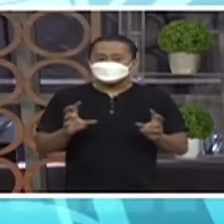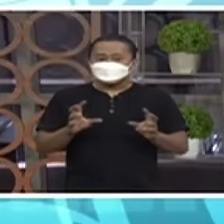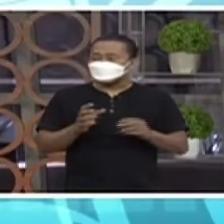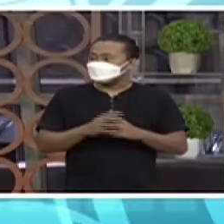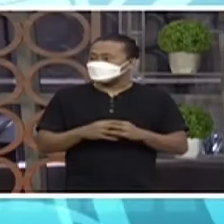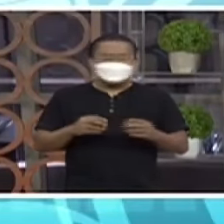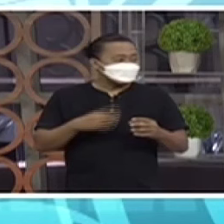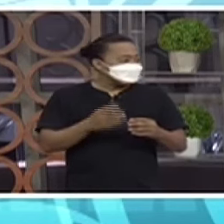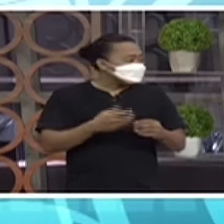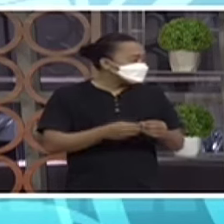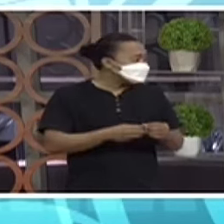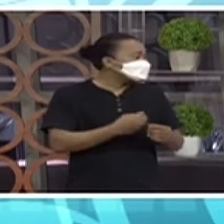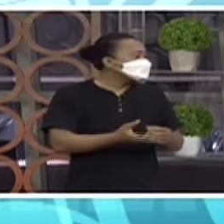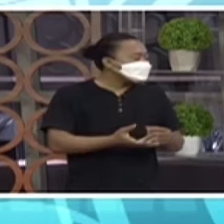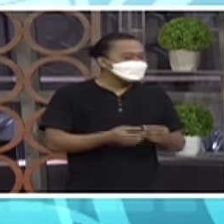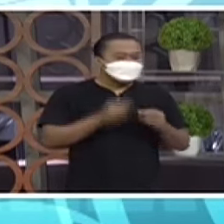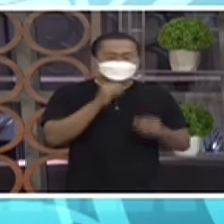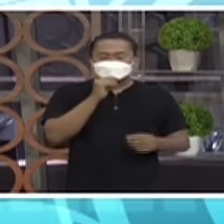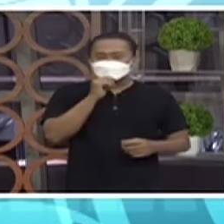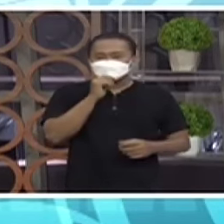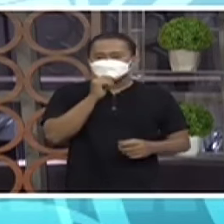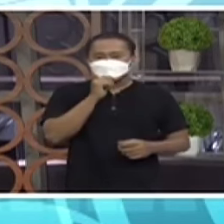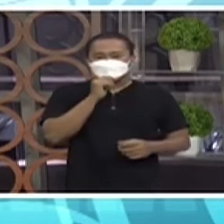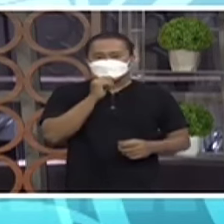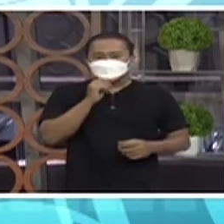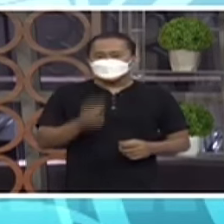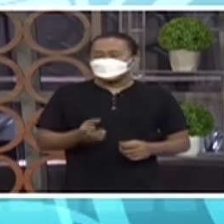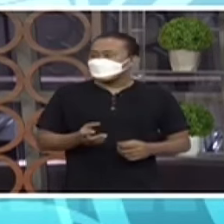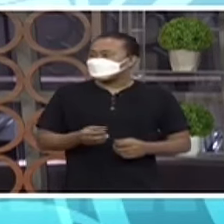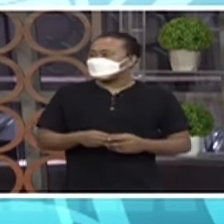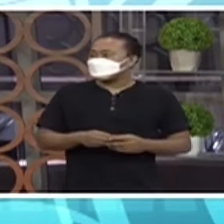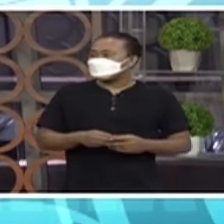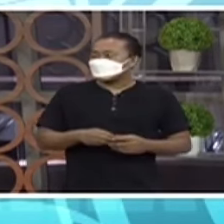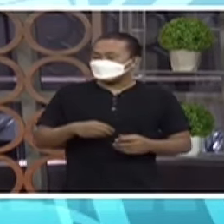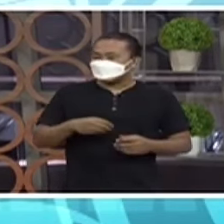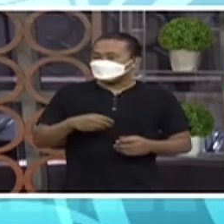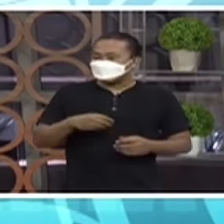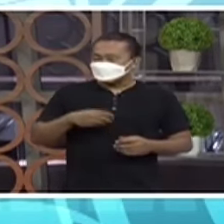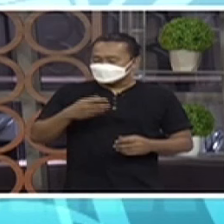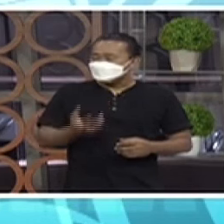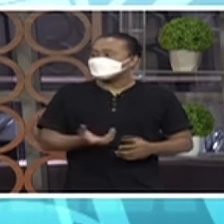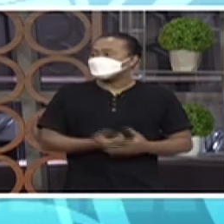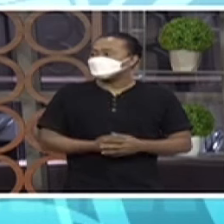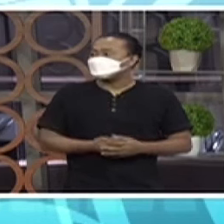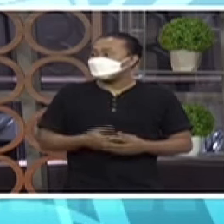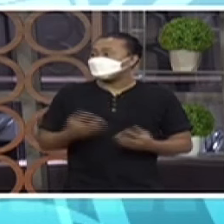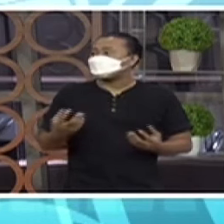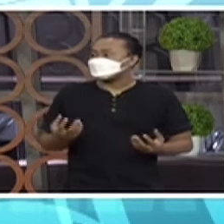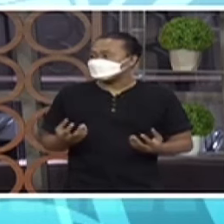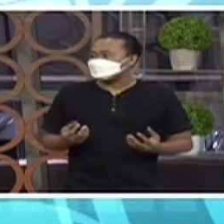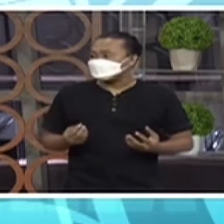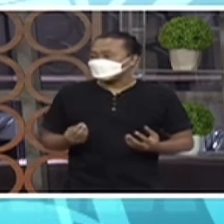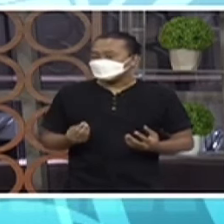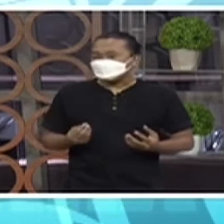Hanya seperti bahasa-bahasa yang biasa digunakan tapi pada prinsipnya itu adalah energi yang EE dihasilkan dari olah